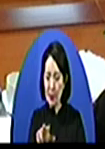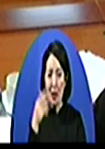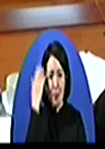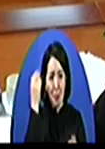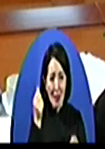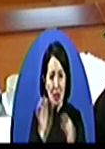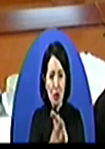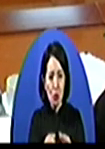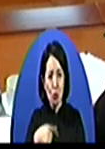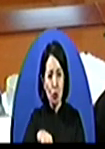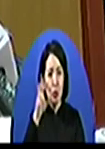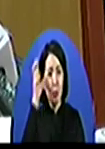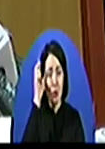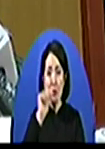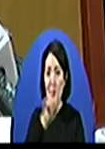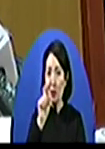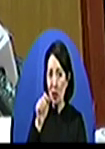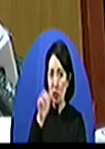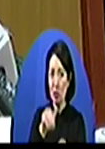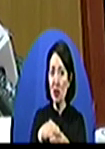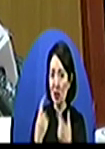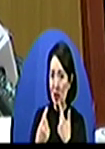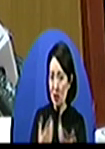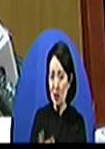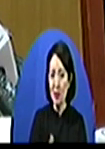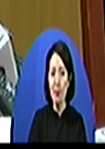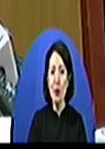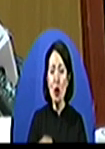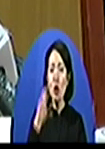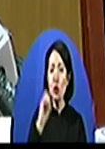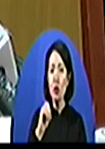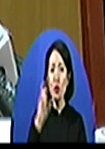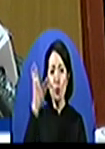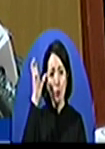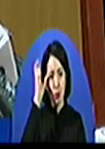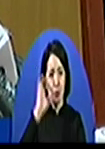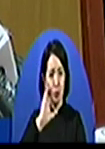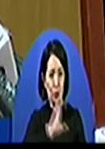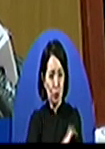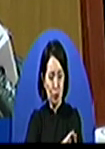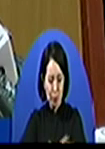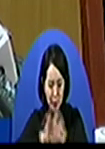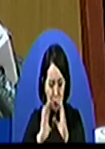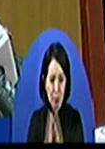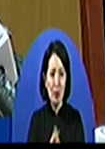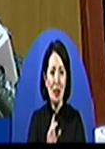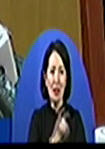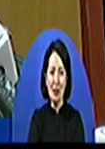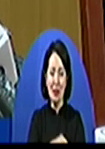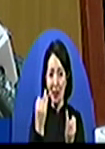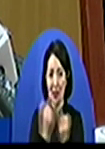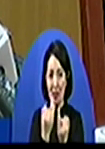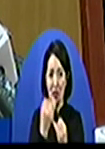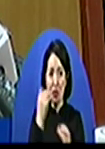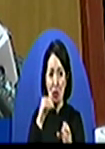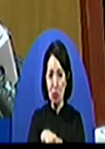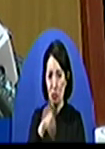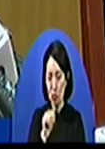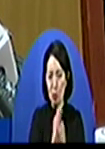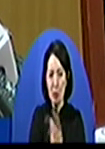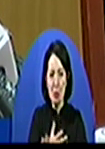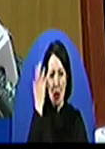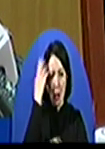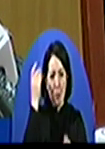асуудлыг хөндлөө. Ерөнхий боловсролын сургуулиудын хичээлүүд цахим хэлбэрт шилжсэн боловч энэ маань малчин